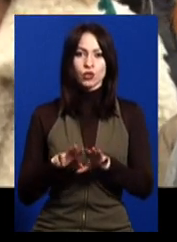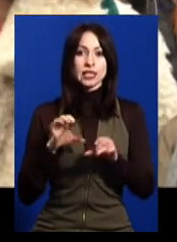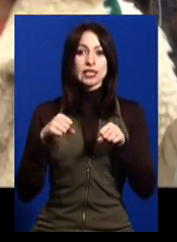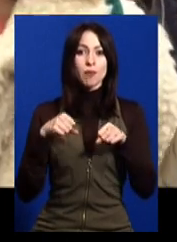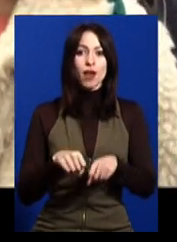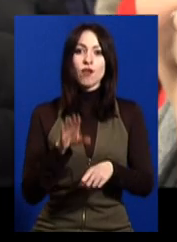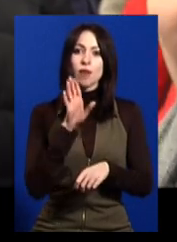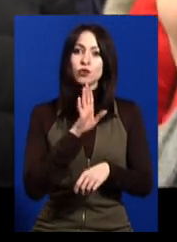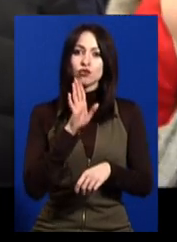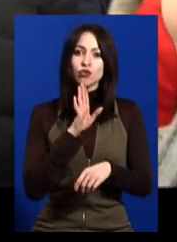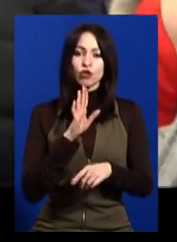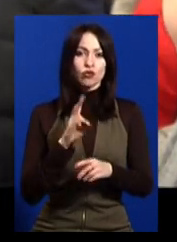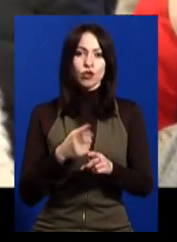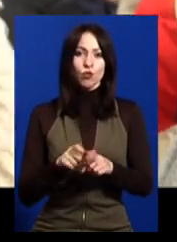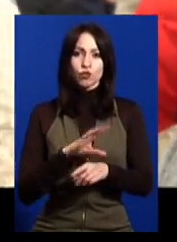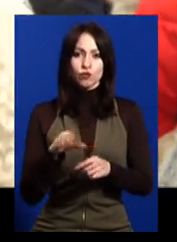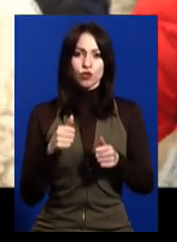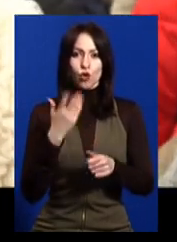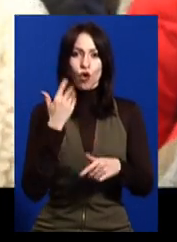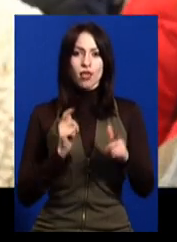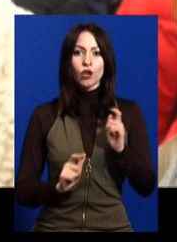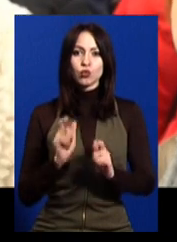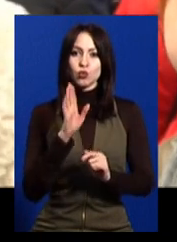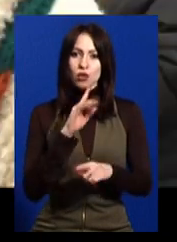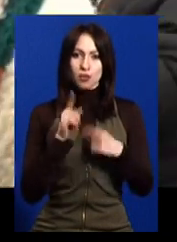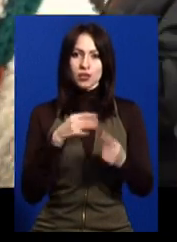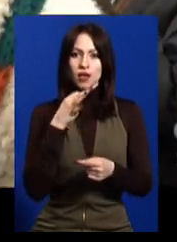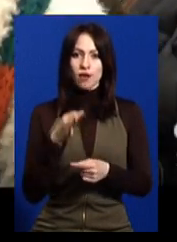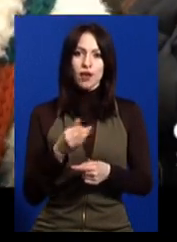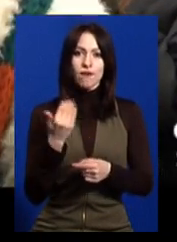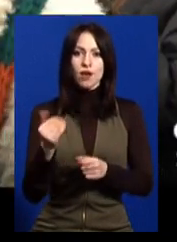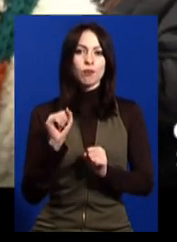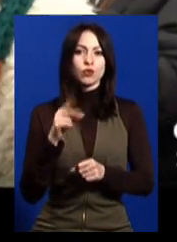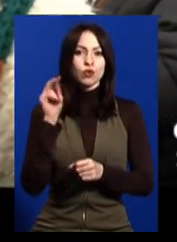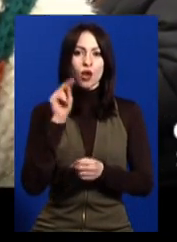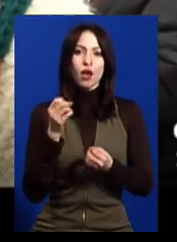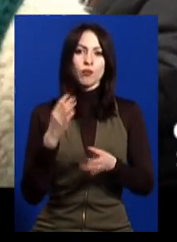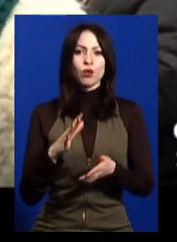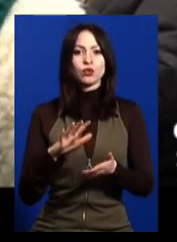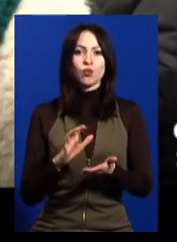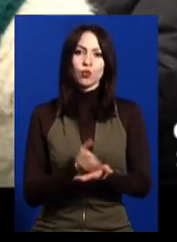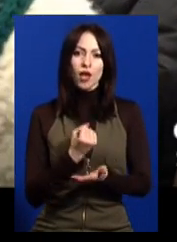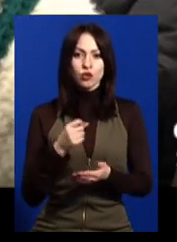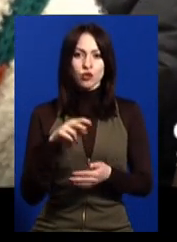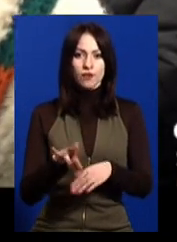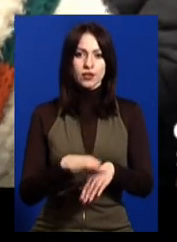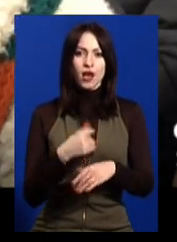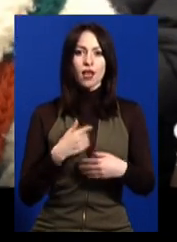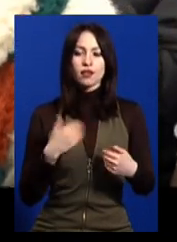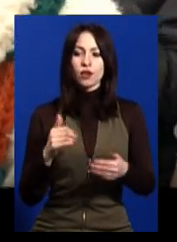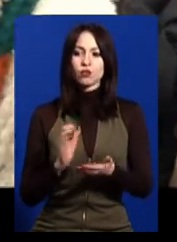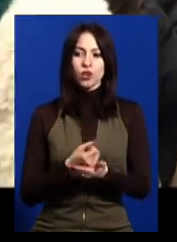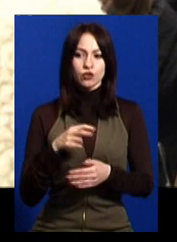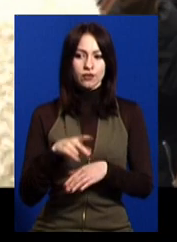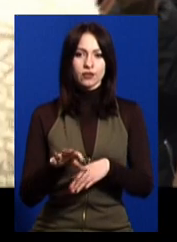З правами жінок все не дуже добре. Коли студенткам постійно говорять, вам можна не вчитися, а просто вдало вийти заміж. А я не хочу вдало виходити